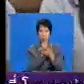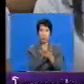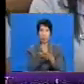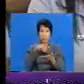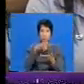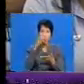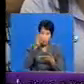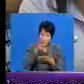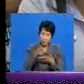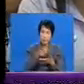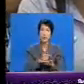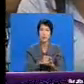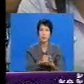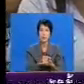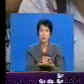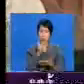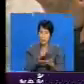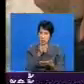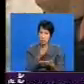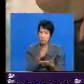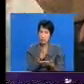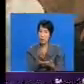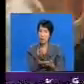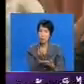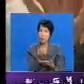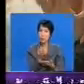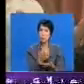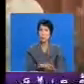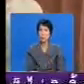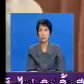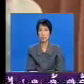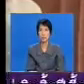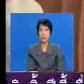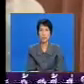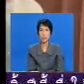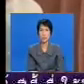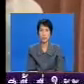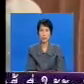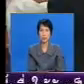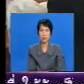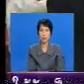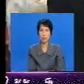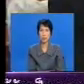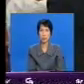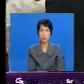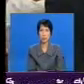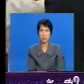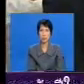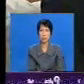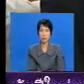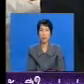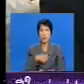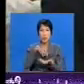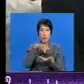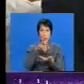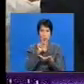ข้อเท็จจริงว่าความหมายที่แท้จริงของ2ประเด็นหลักคืออะไรรัฐมนตรีประจำสำนักนายกรัฐมนตรียังกล่าวด้วยว่าการนำเสน